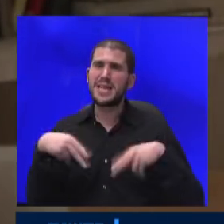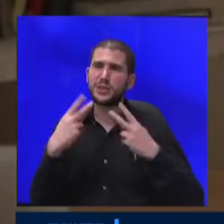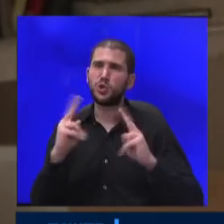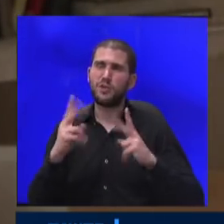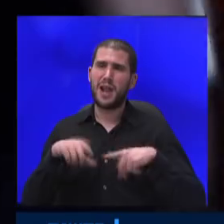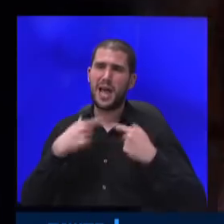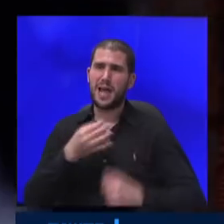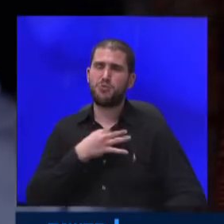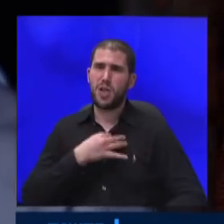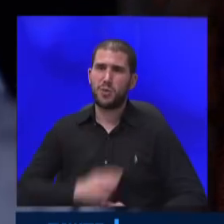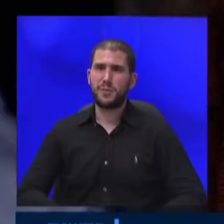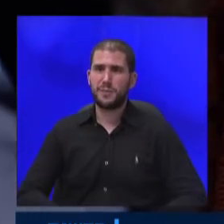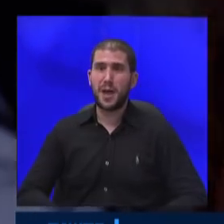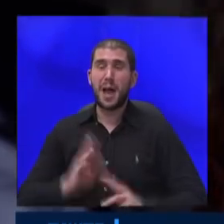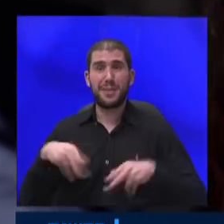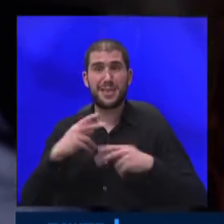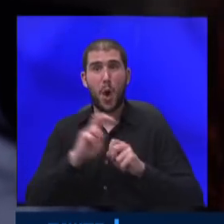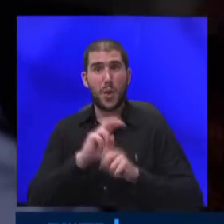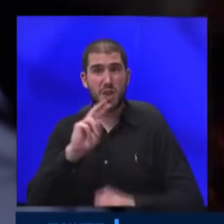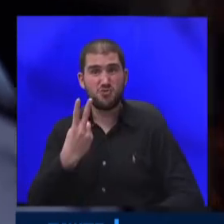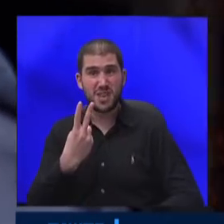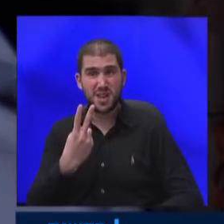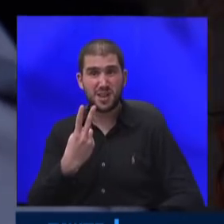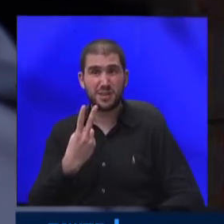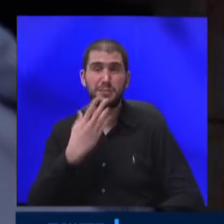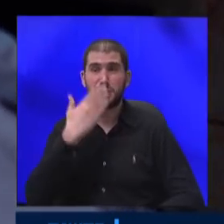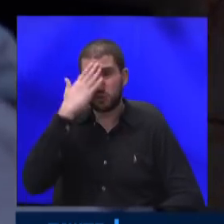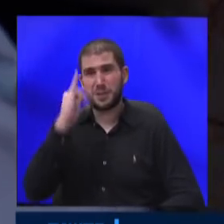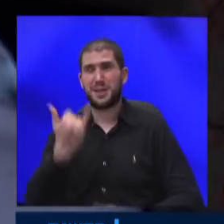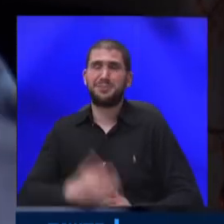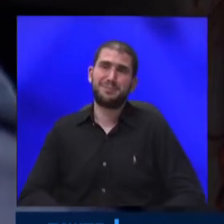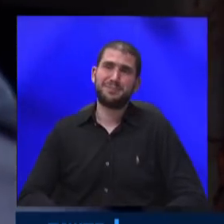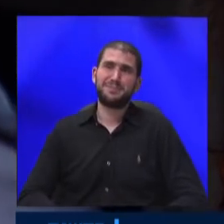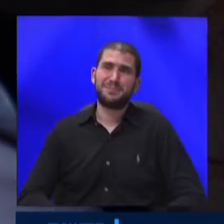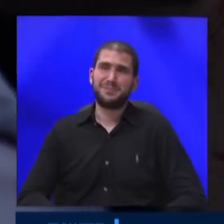שוב לחיינו. האם תהיה עונה שנייה? בעזרת השם.